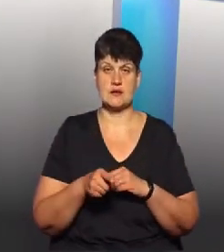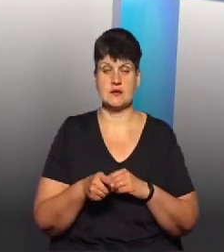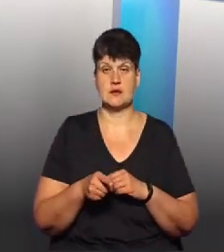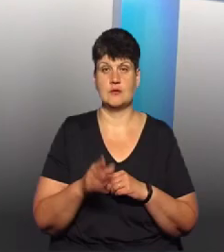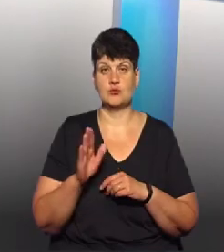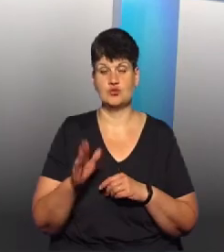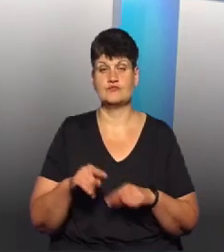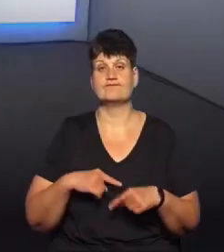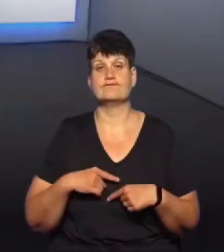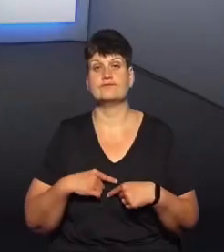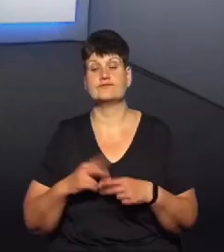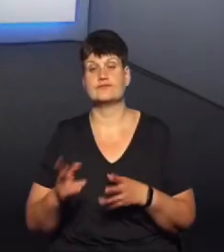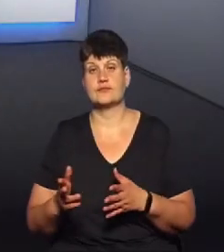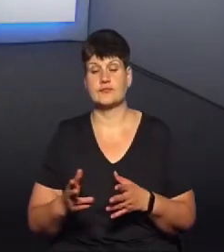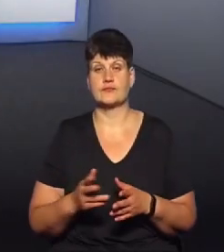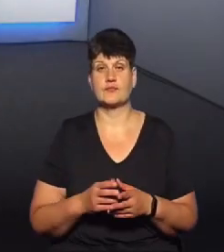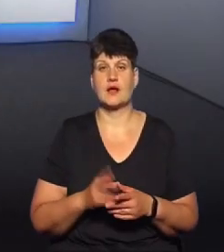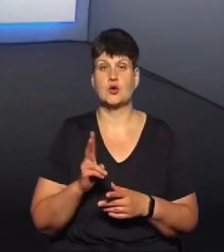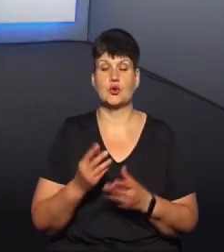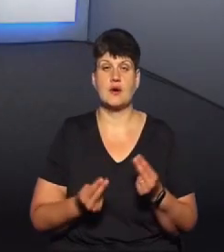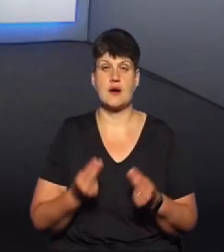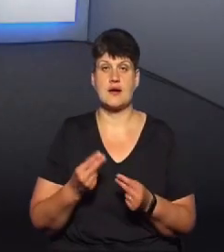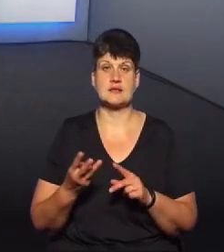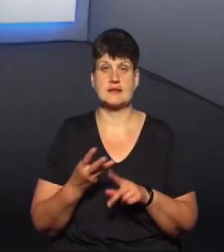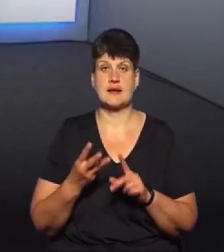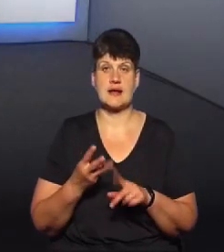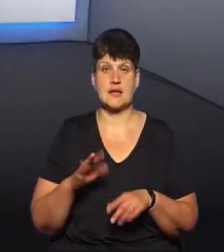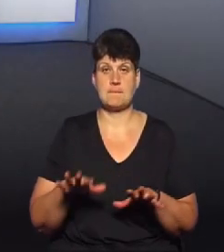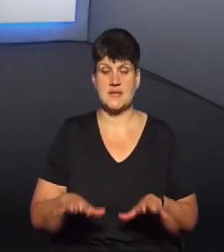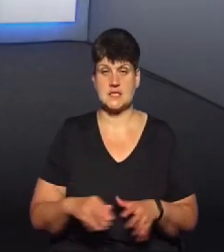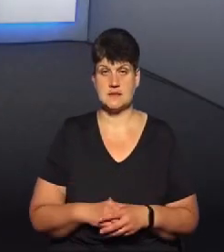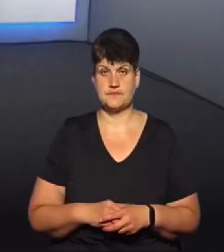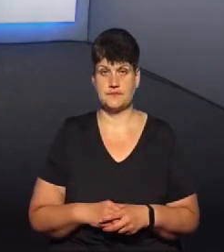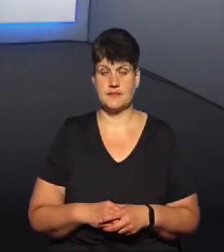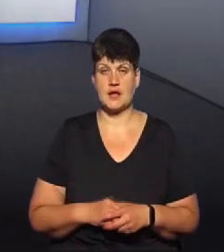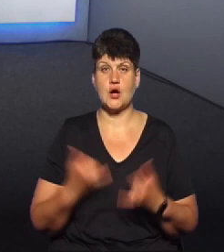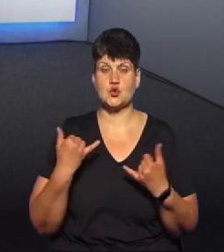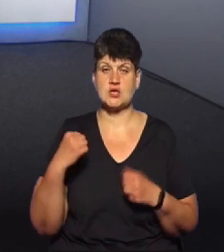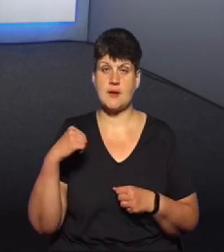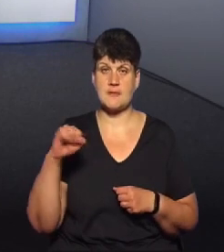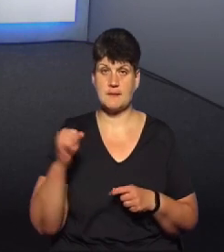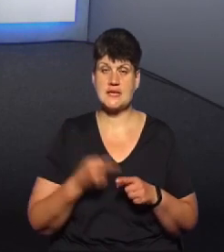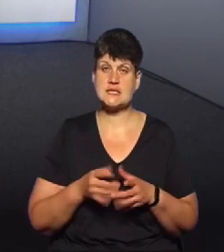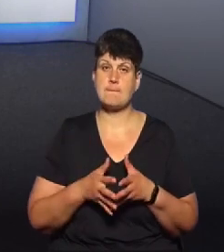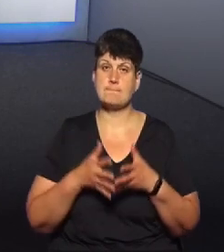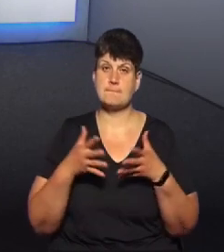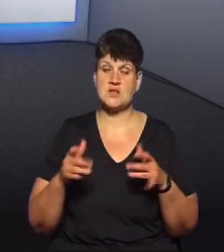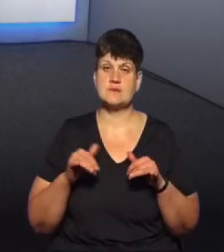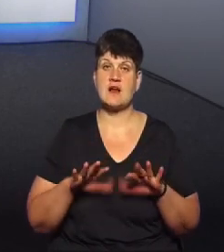і гравці, і команди, які грають за третє місце. А на вашу думку, сьогоднішня перемога – це більше справа випадку